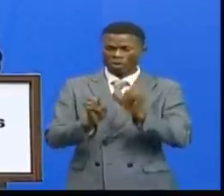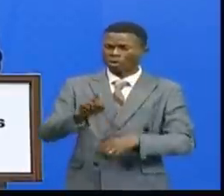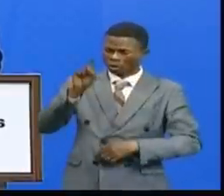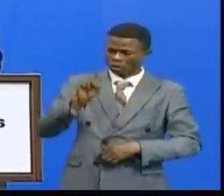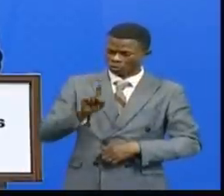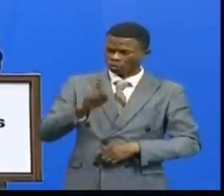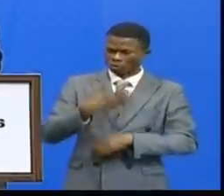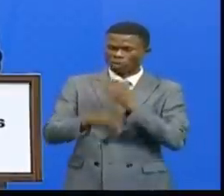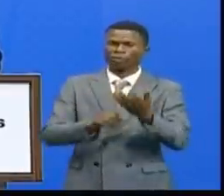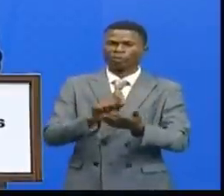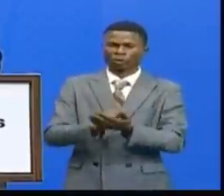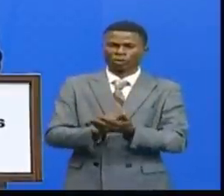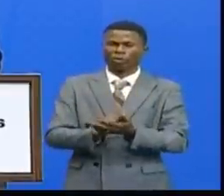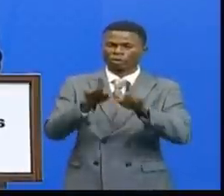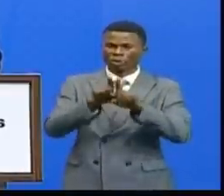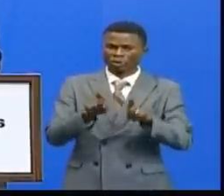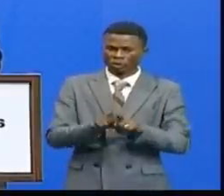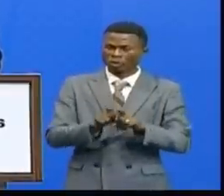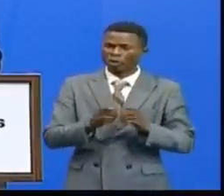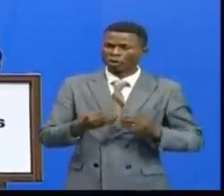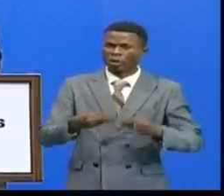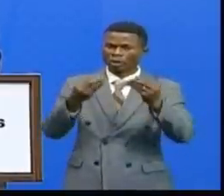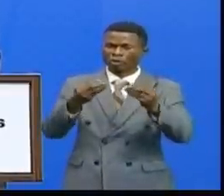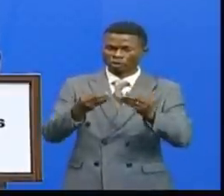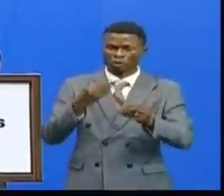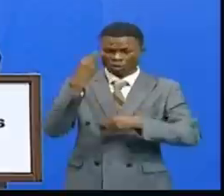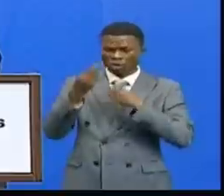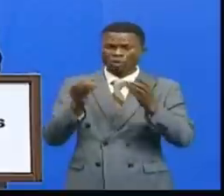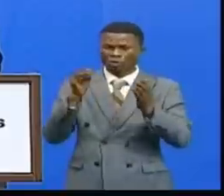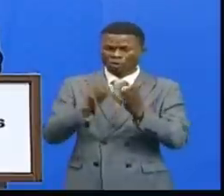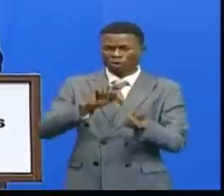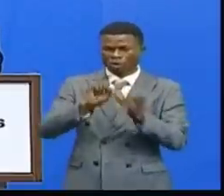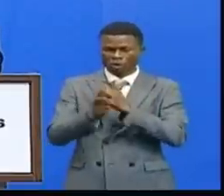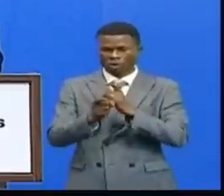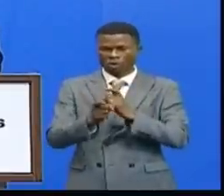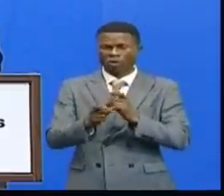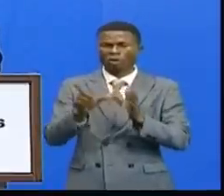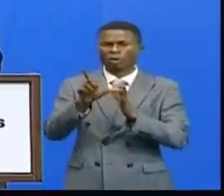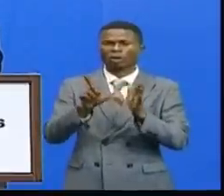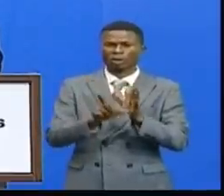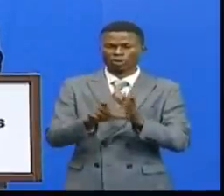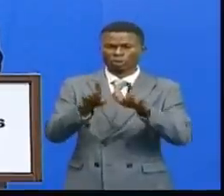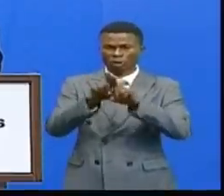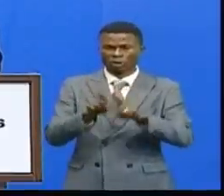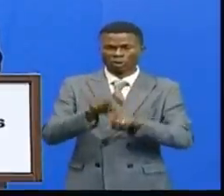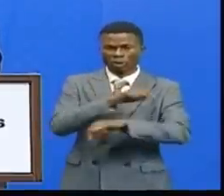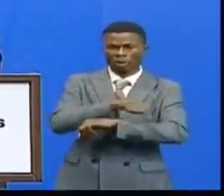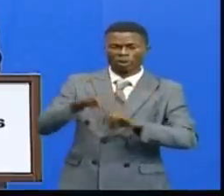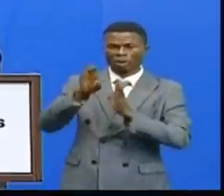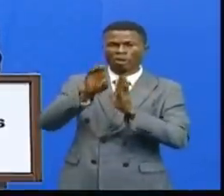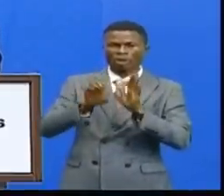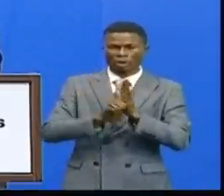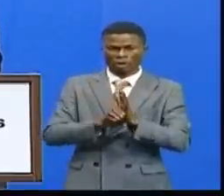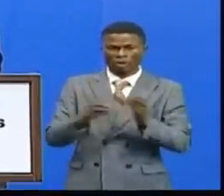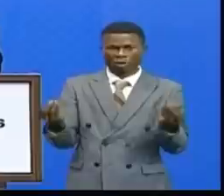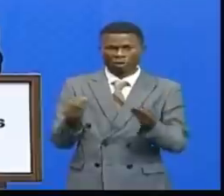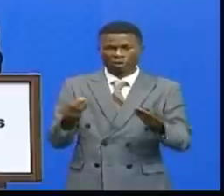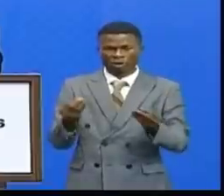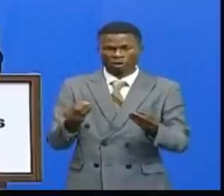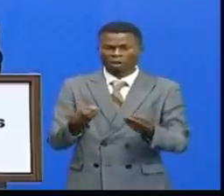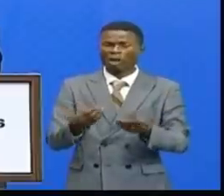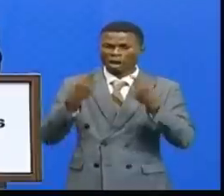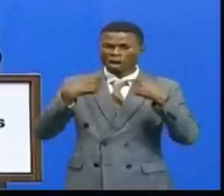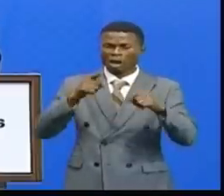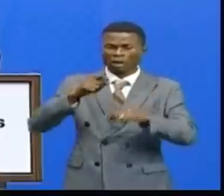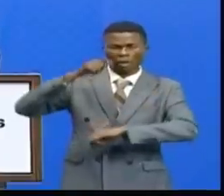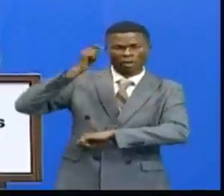s'avère capitale et doit conduire à une révisitation de mécanismes légaux ou même institutionnels afin d'insuffler à